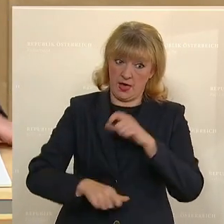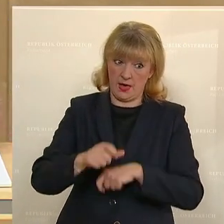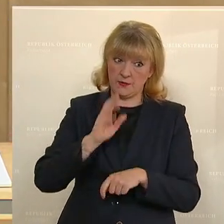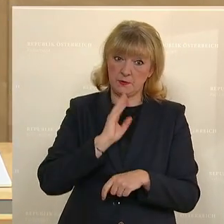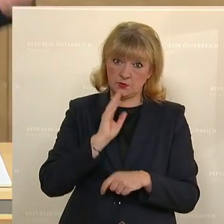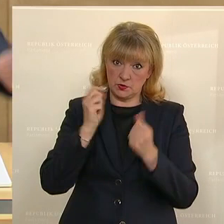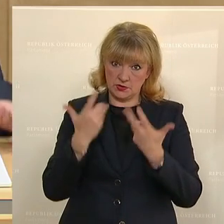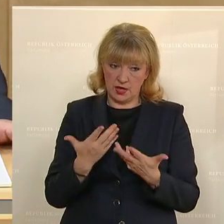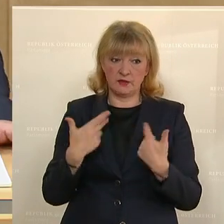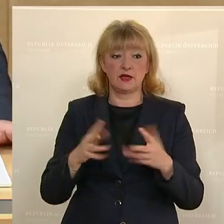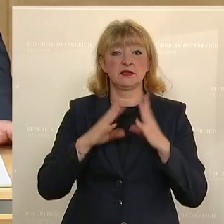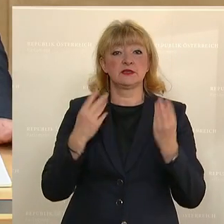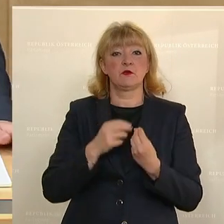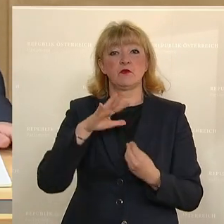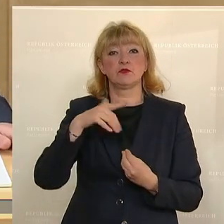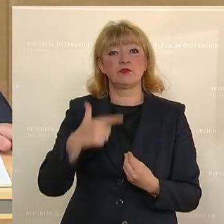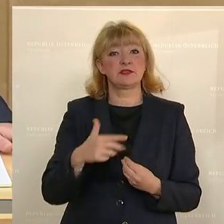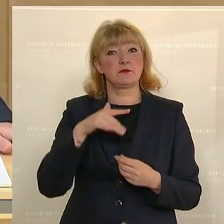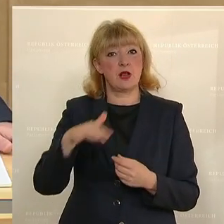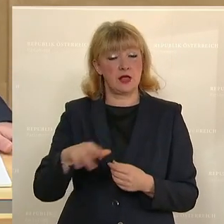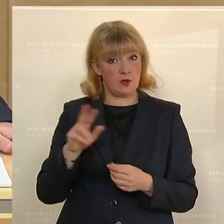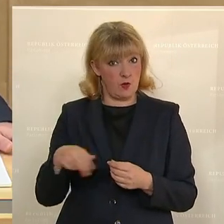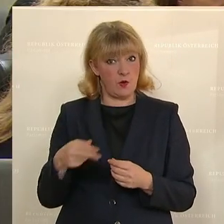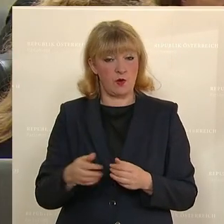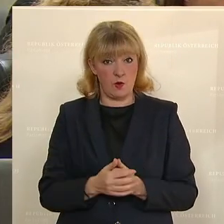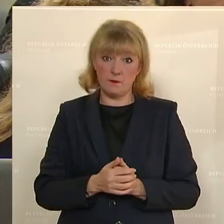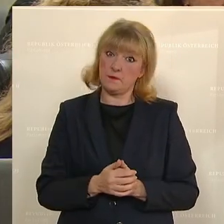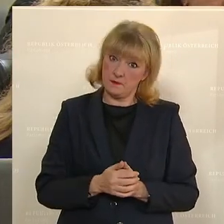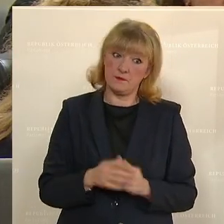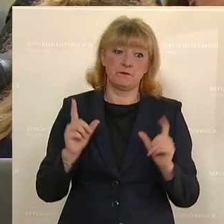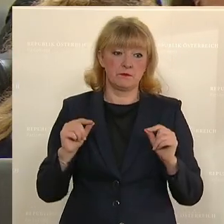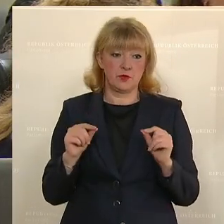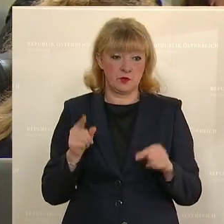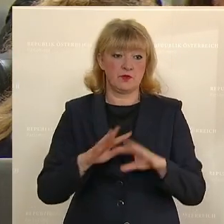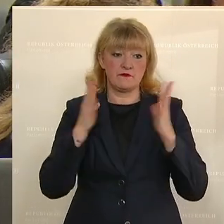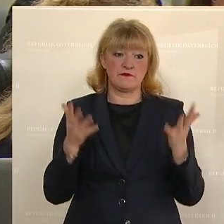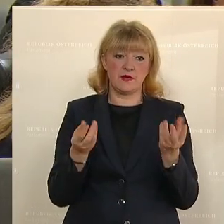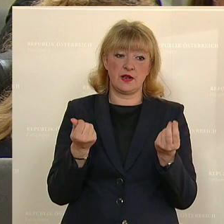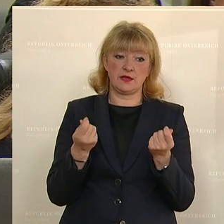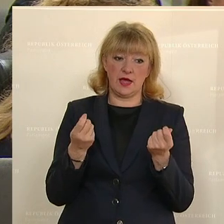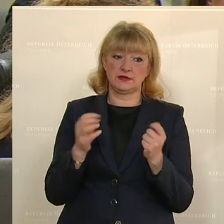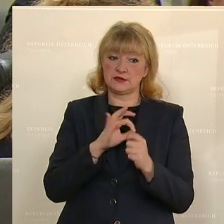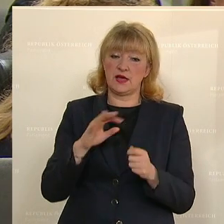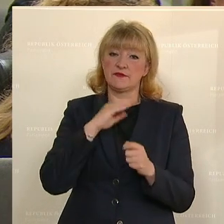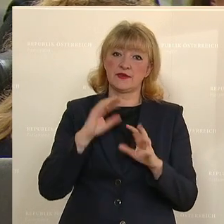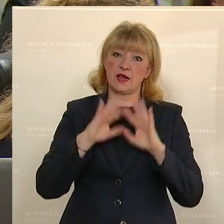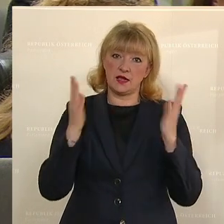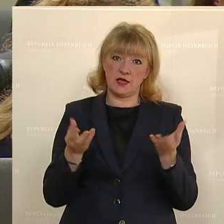das immer bei 25 Milliarden Euro. Und ja, meine sehr geehrten Damen und Herren, das ist viel Geld, das ist sehr viel Geld, das